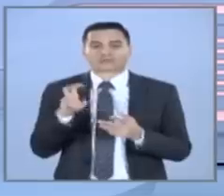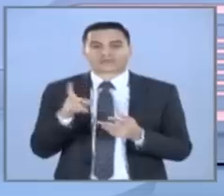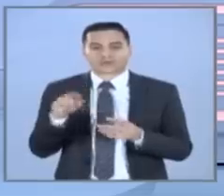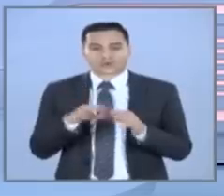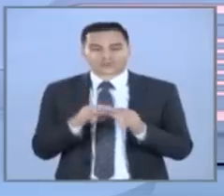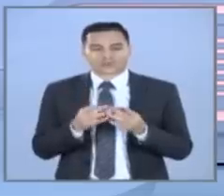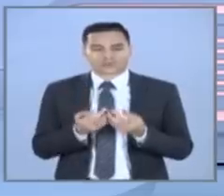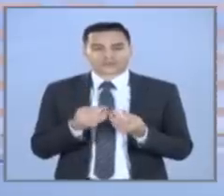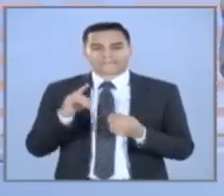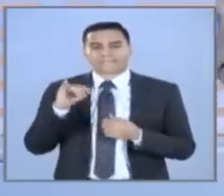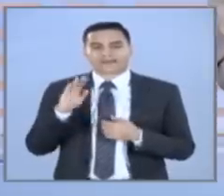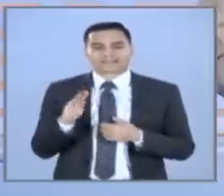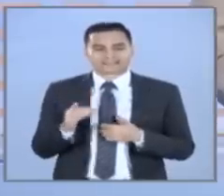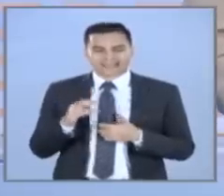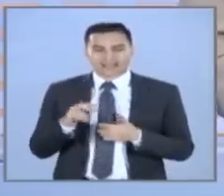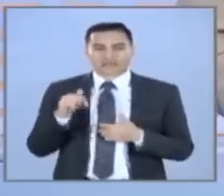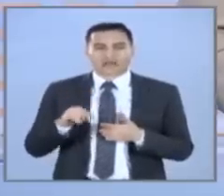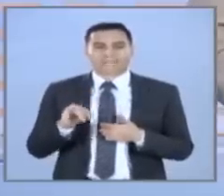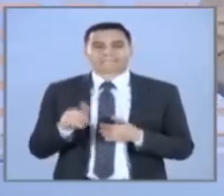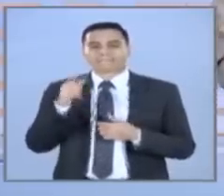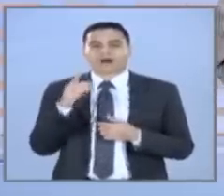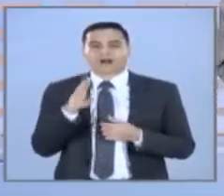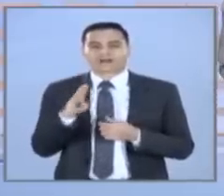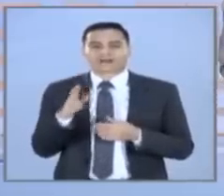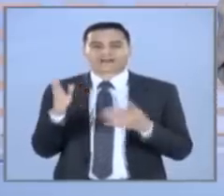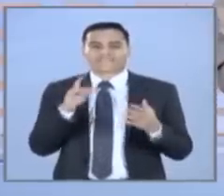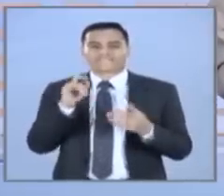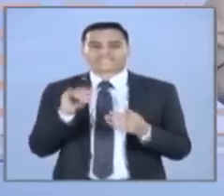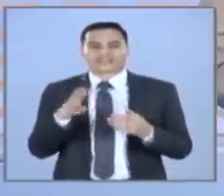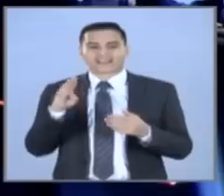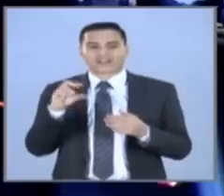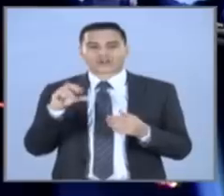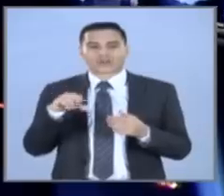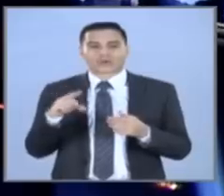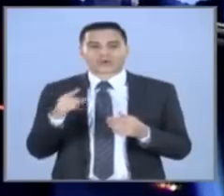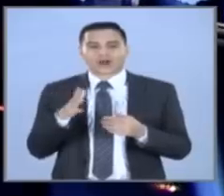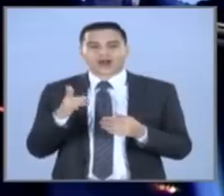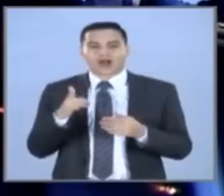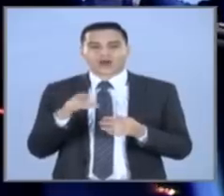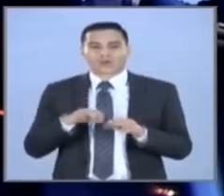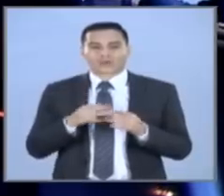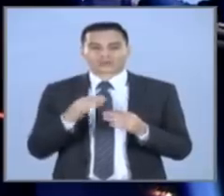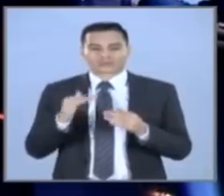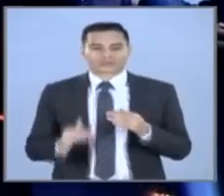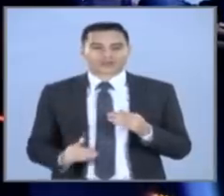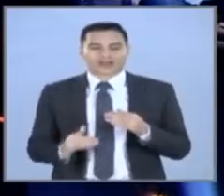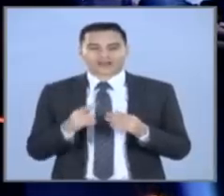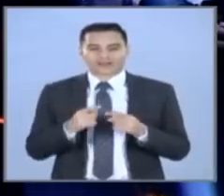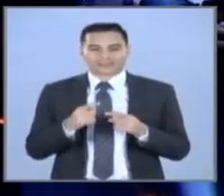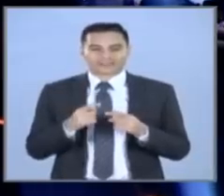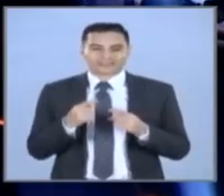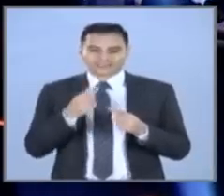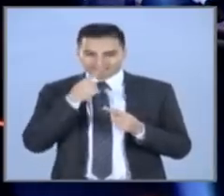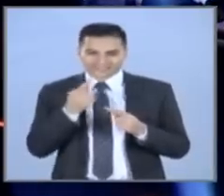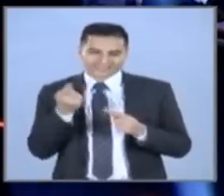170 عائلة مسيحة. مارك فيكتور مسيحة. مارك طبعا ده